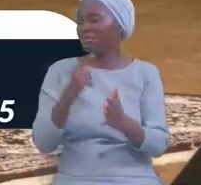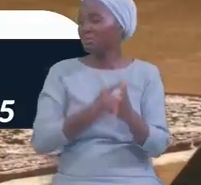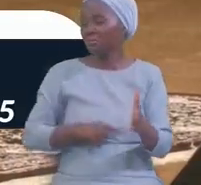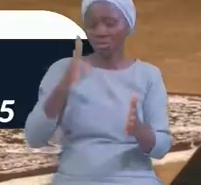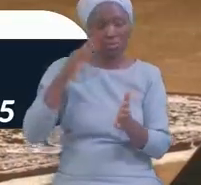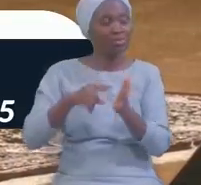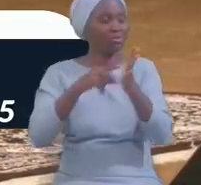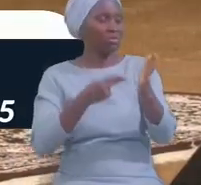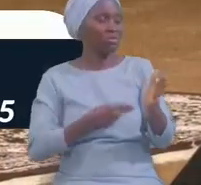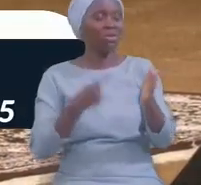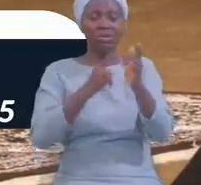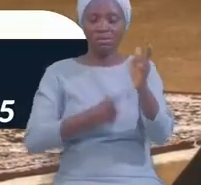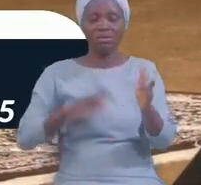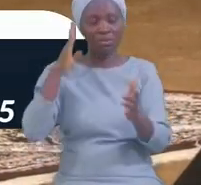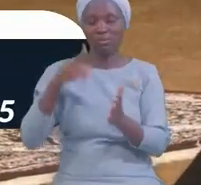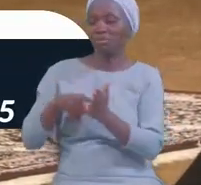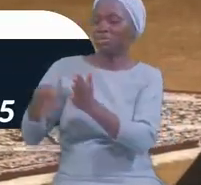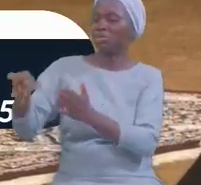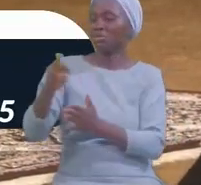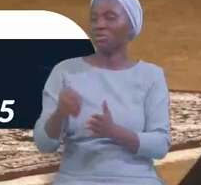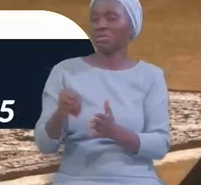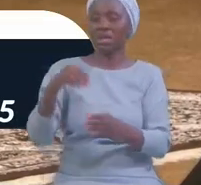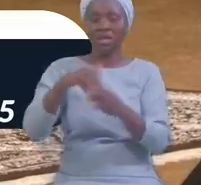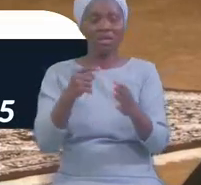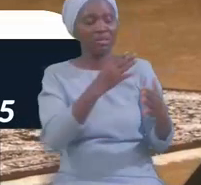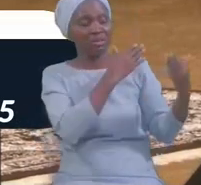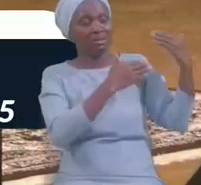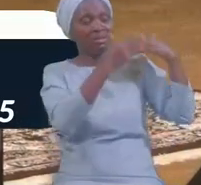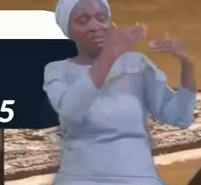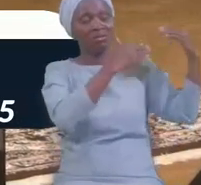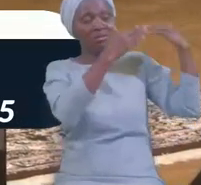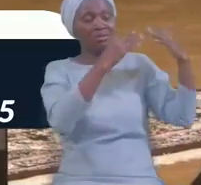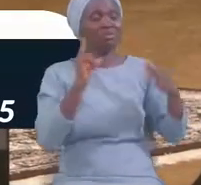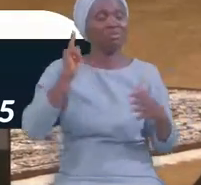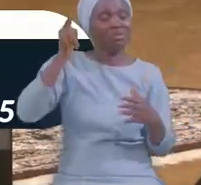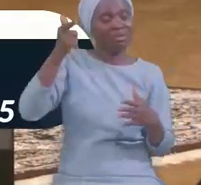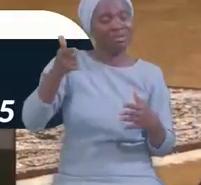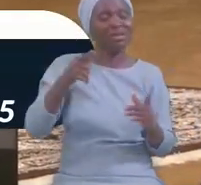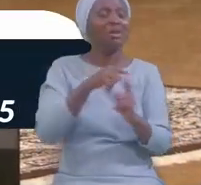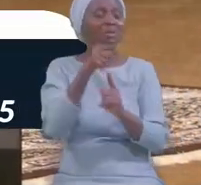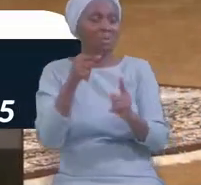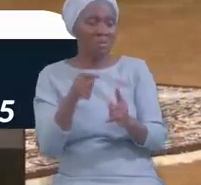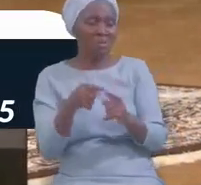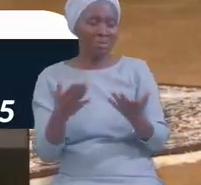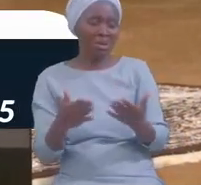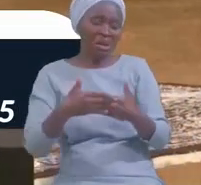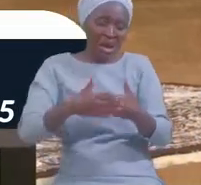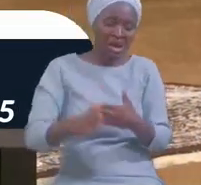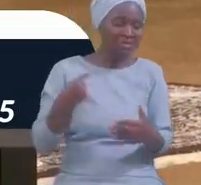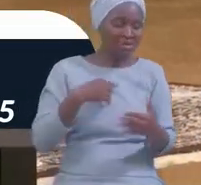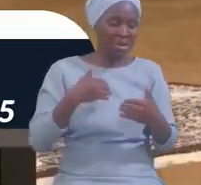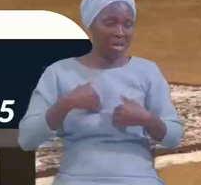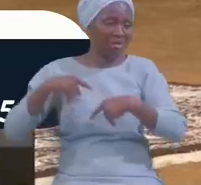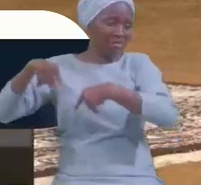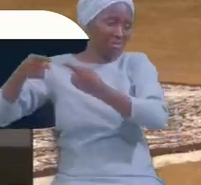Le Seigneur leur montrera dans les générations à venir que après que nous serons partis. Non, en